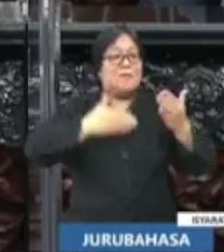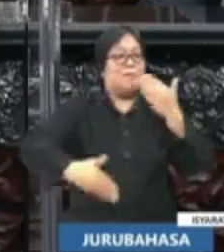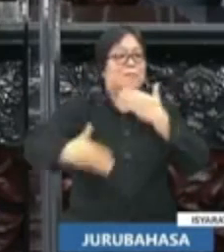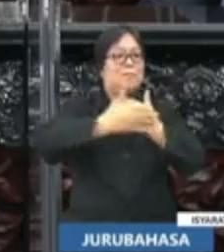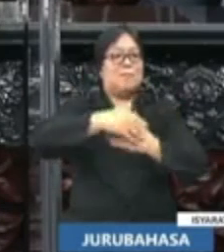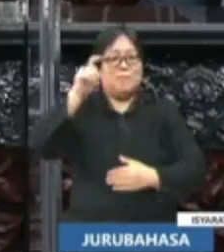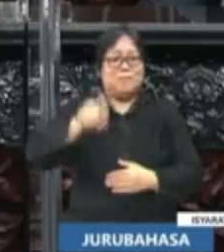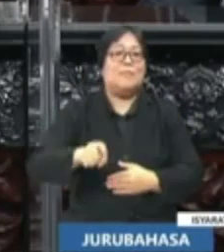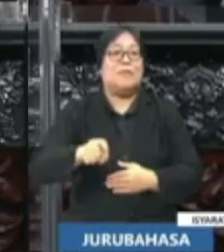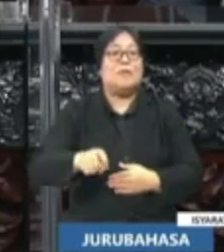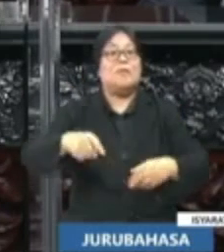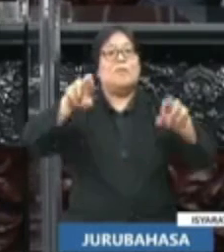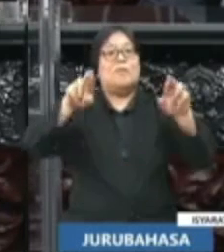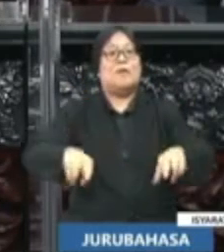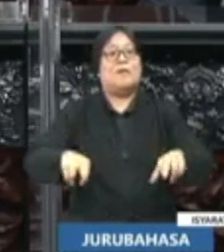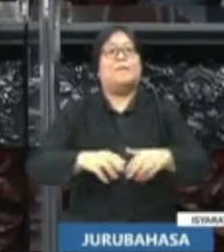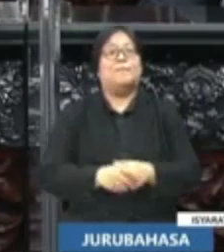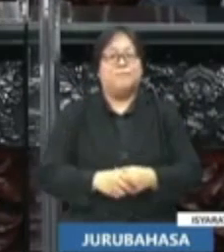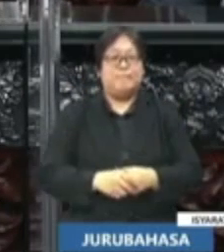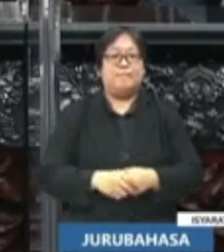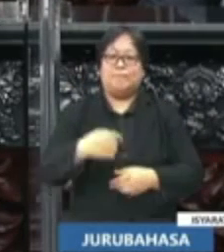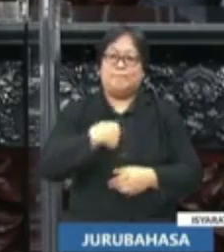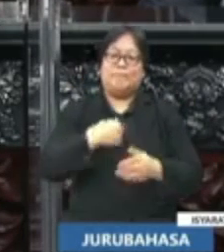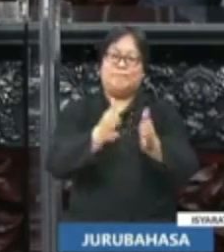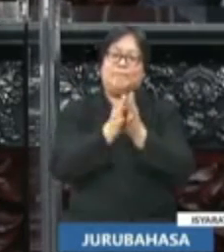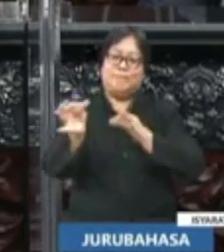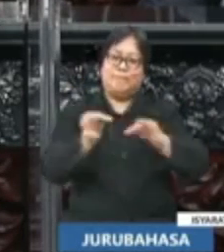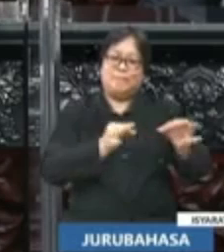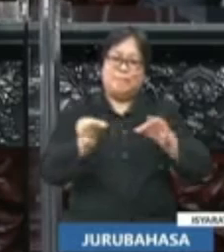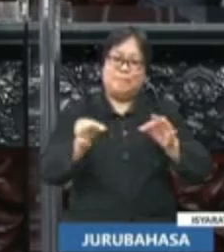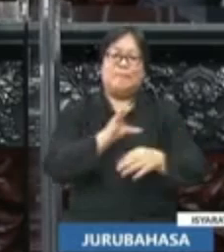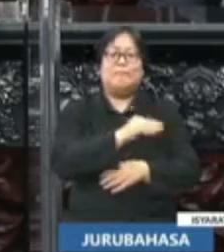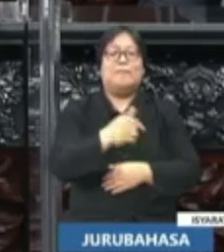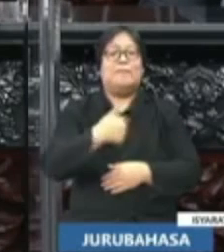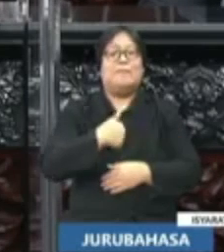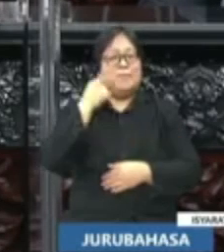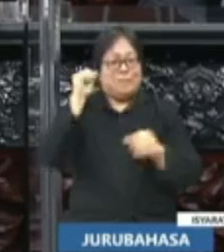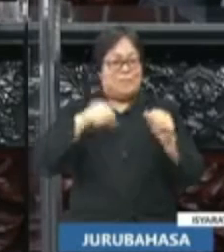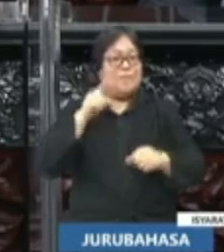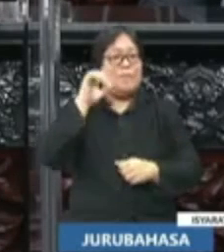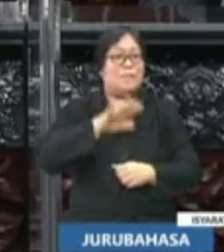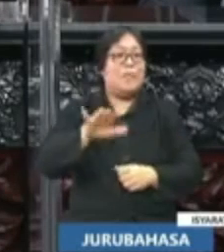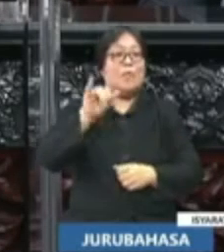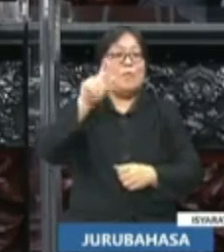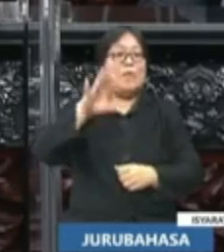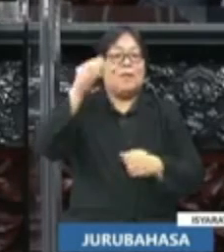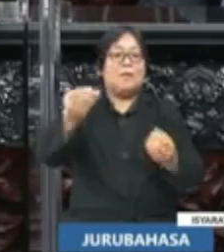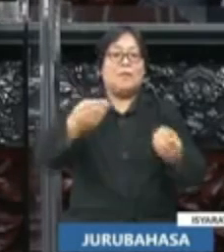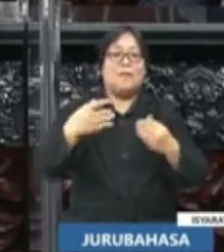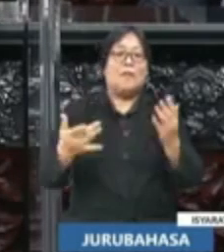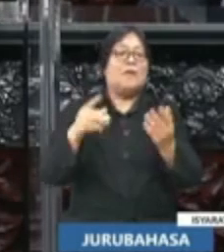dipulangkan balik untuk rakyat. Jadi saya minta penjelasan dan saya boleh jangka Yang Dipertua akan berikan satu